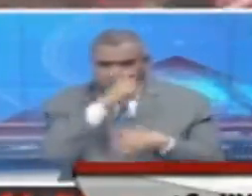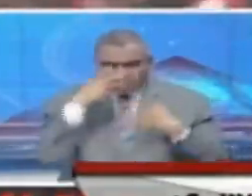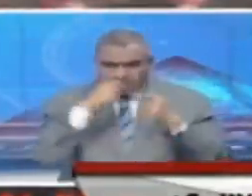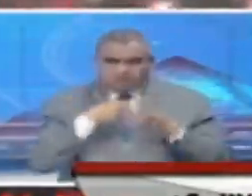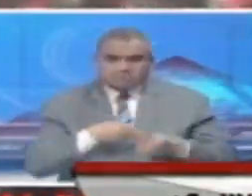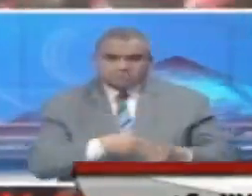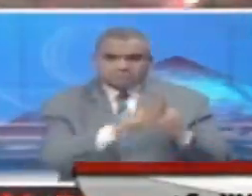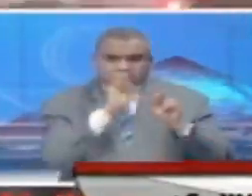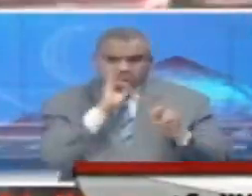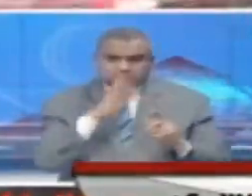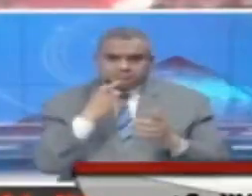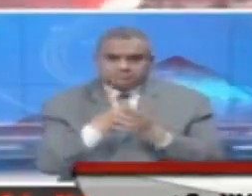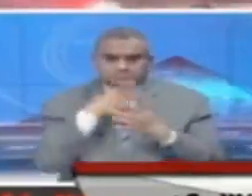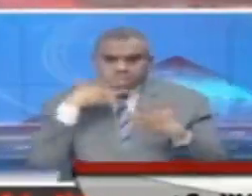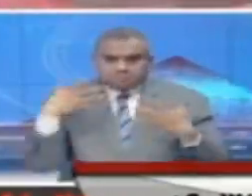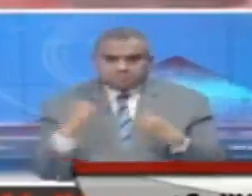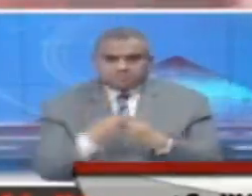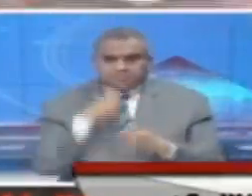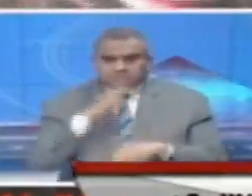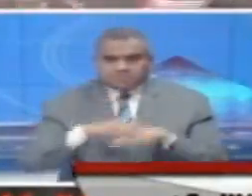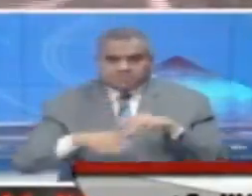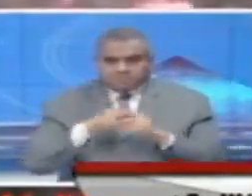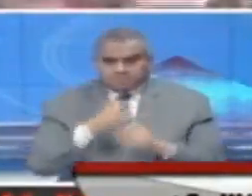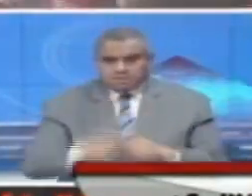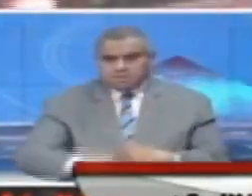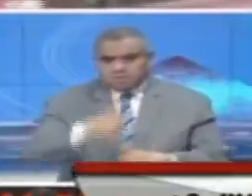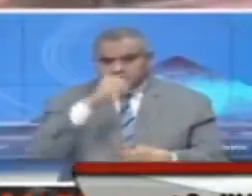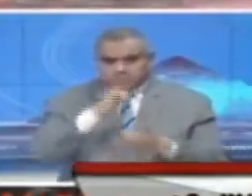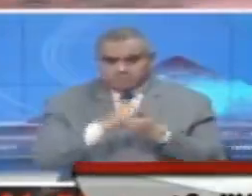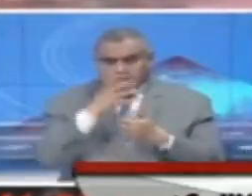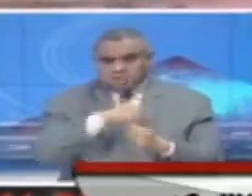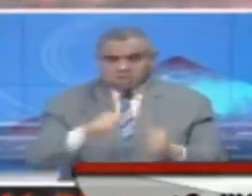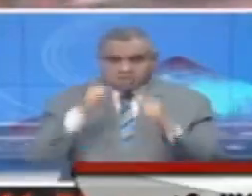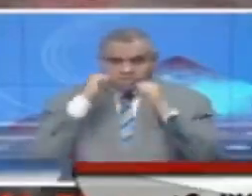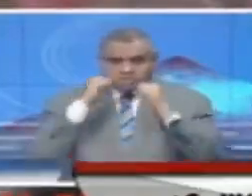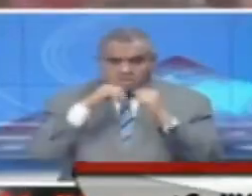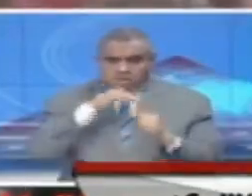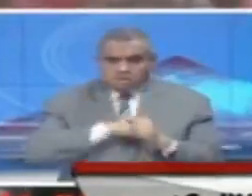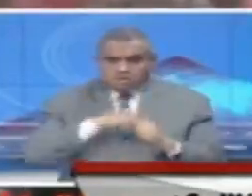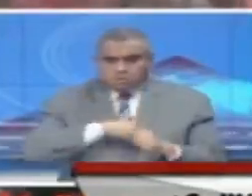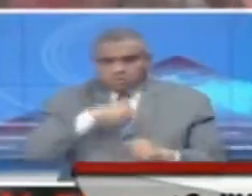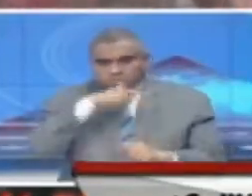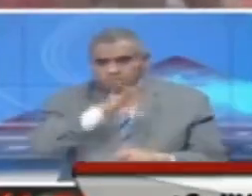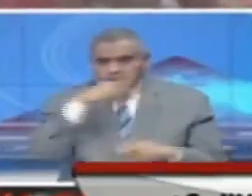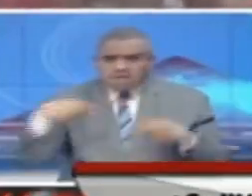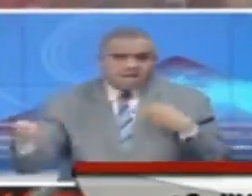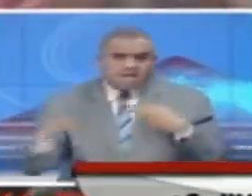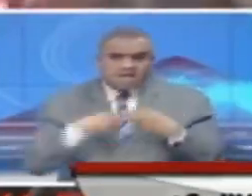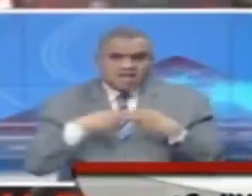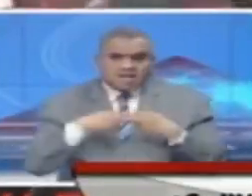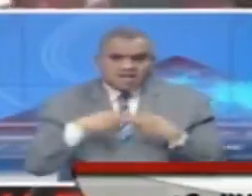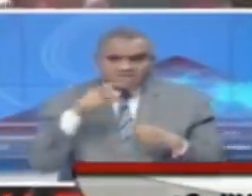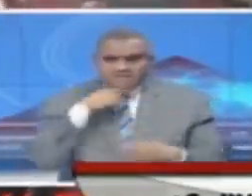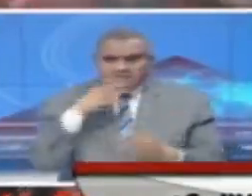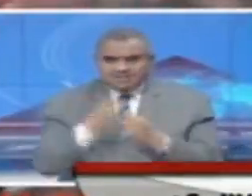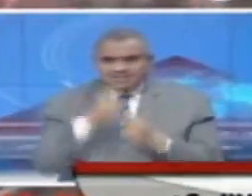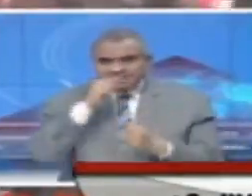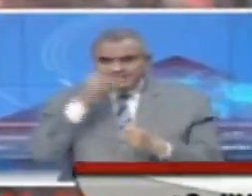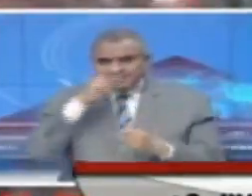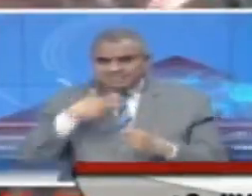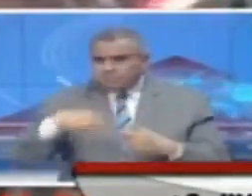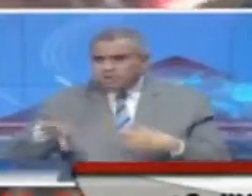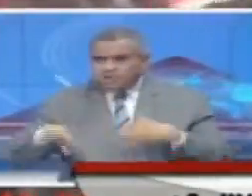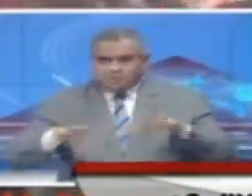طريقة تكوينها كانت أدوات ثورتها، لم تعدم حيلة في التعبير عن رفضها للفاشية الدينية واتخاذ